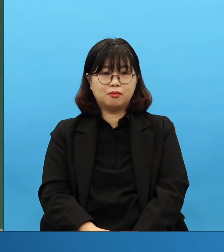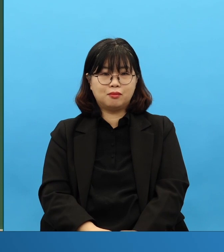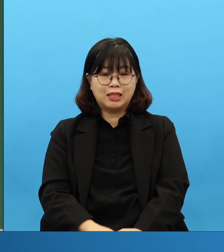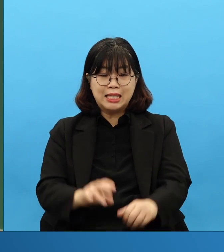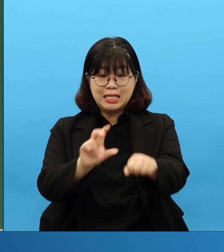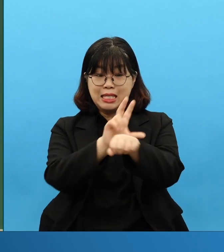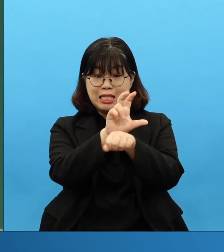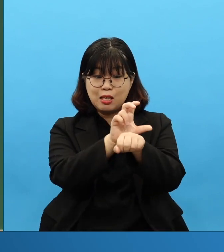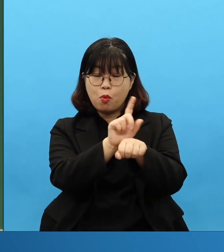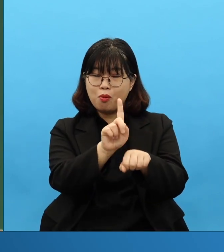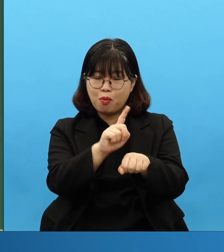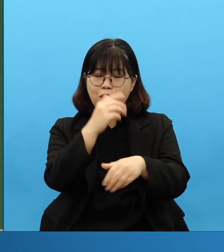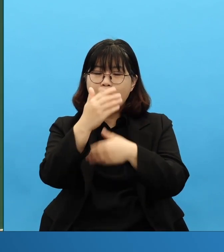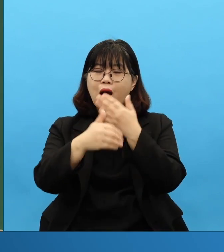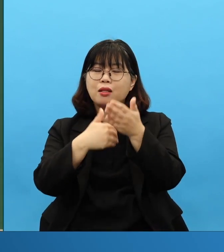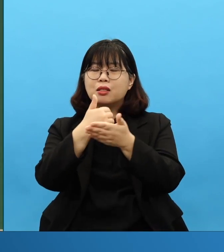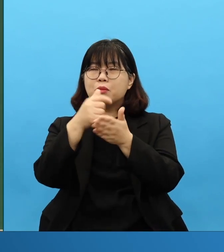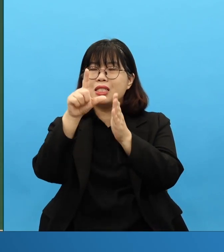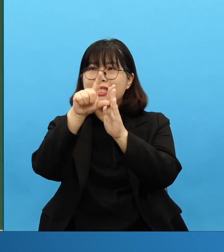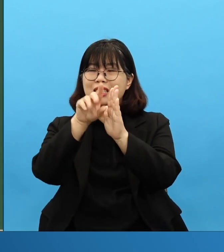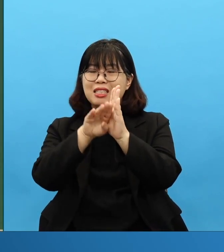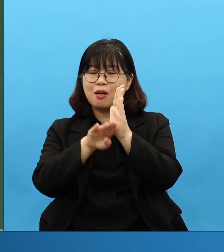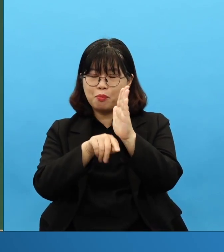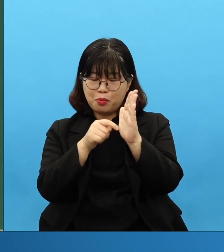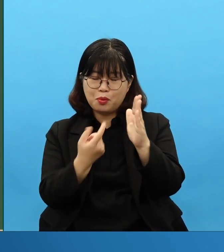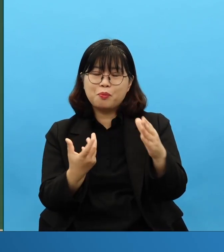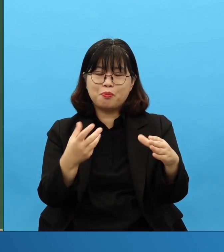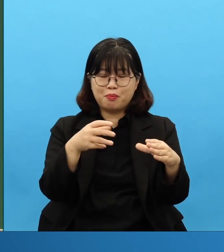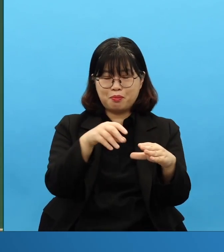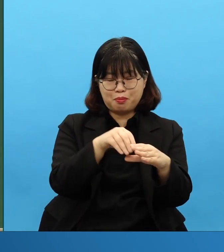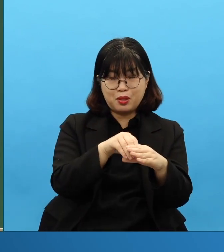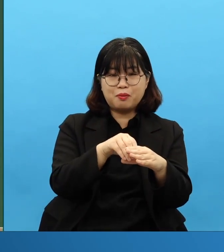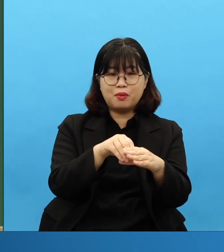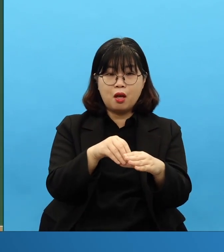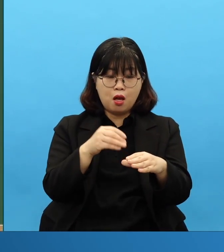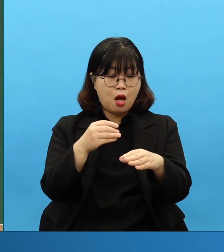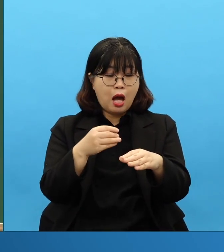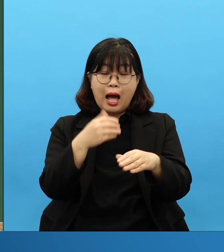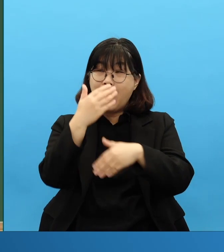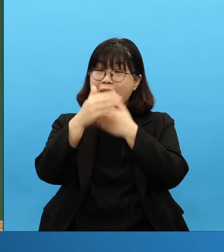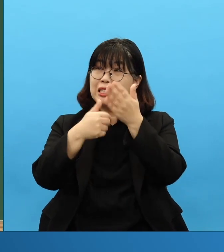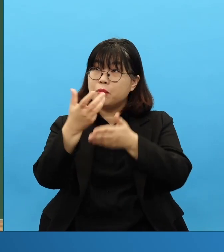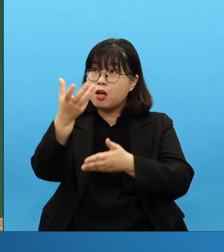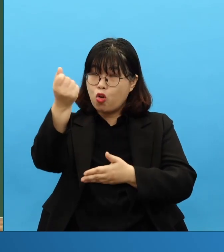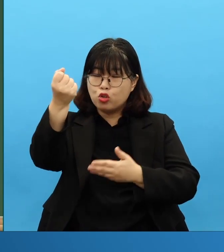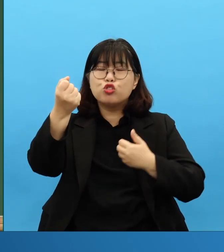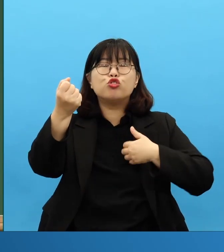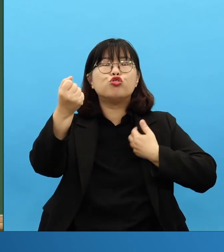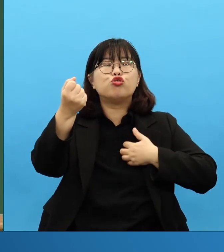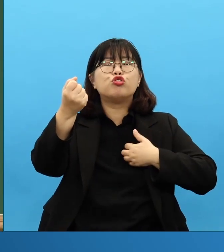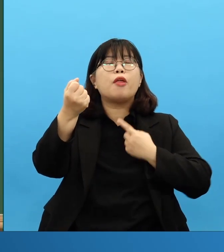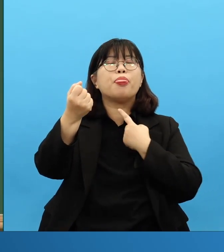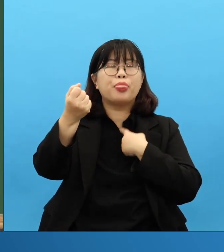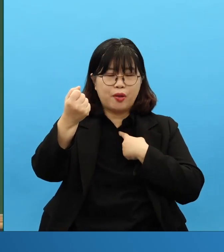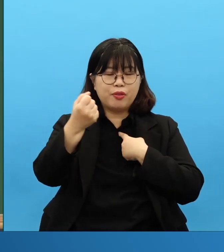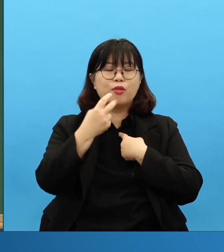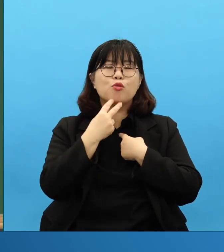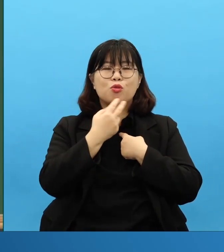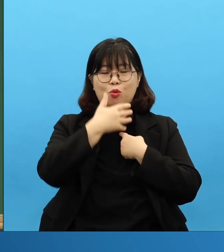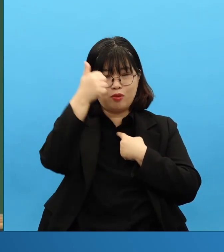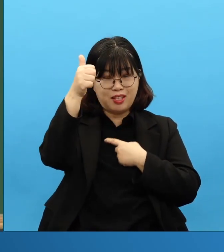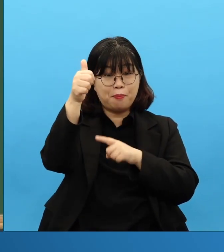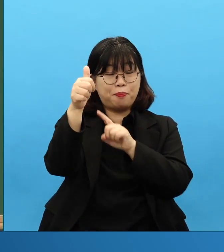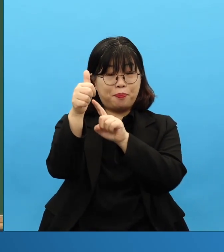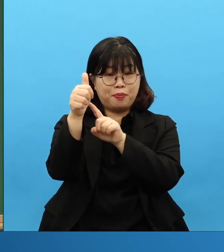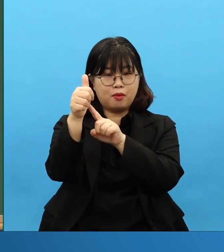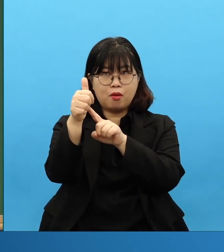겁니다. こちらが神の時刻表の中にある 이게 하나님 겁니다. これが神のことであります。 그래서 렘넌트 이것만 딱 붙잡으면 돼요.